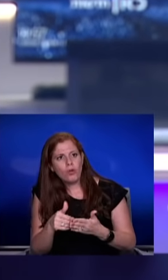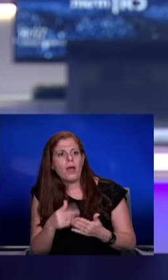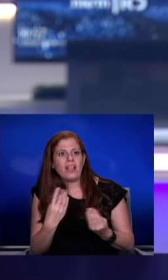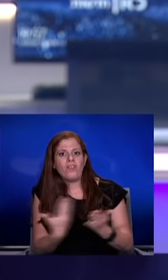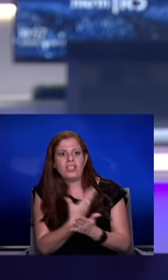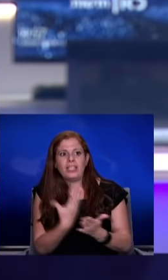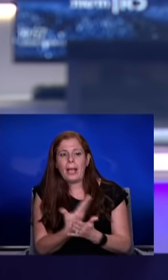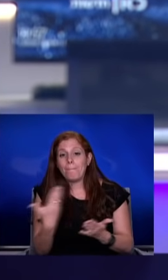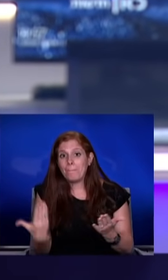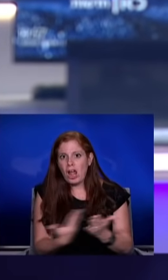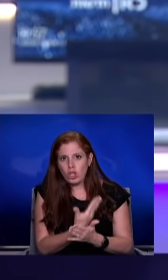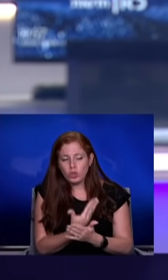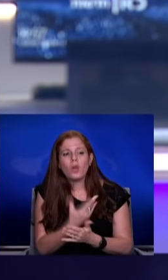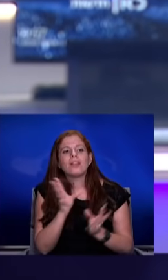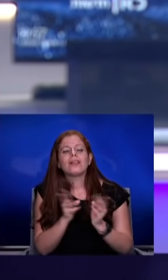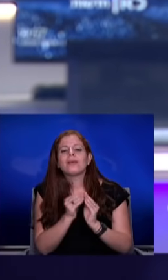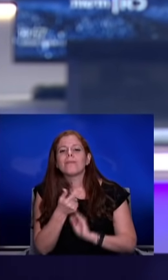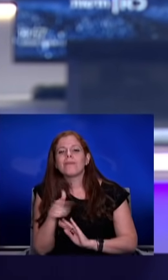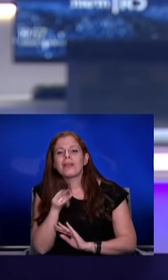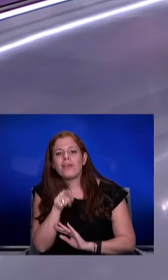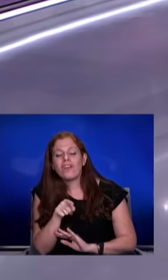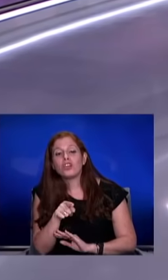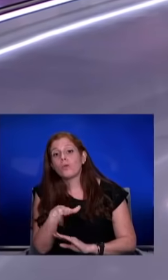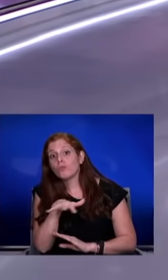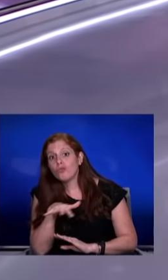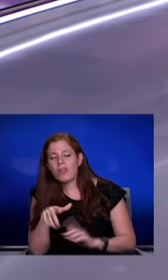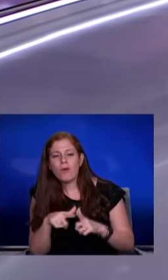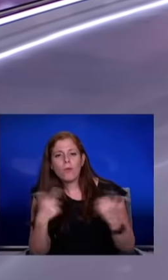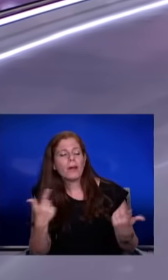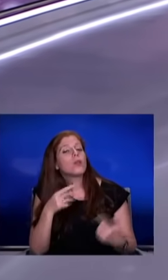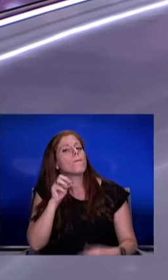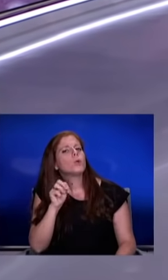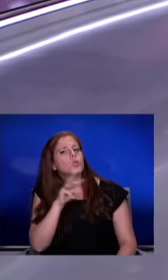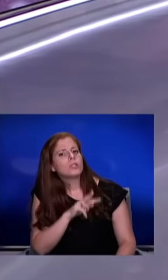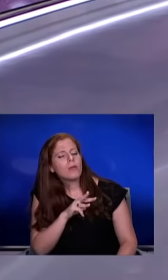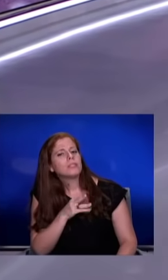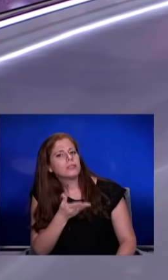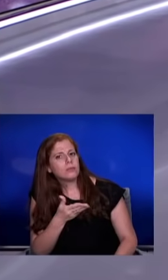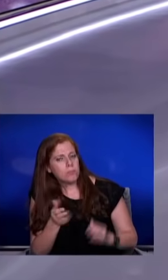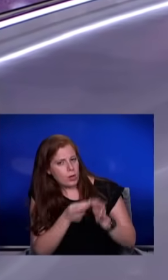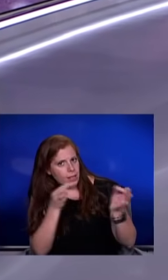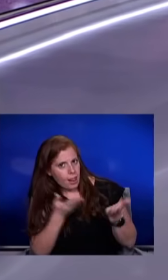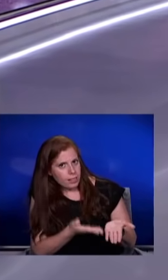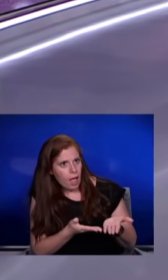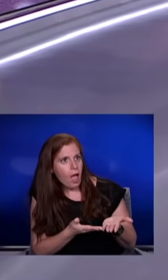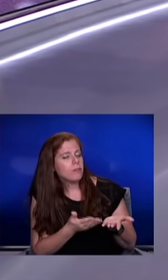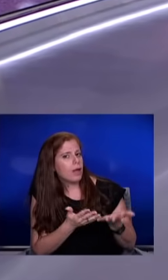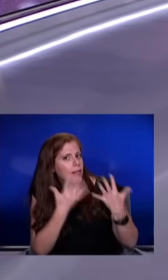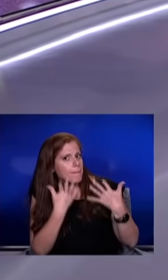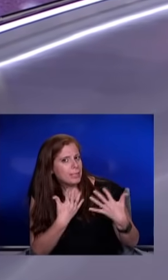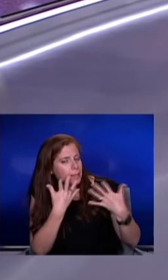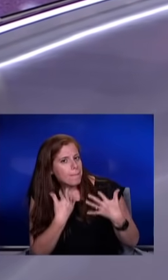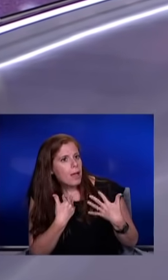בחדשות בשני הנושאים האלה עם כתבנו בשטח ובאולפן. משה שטיינמץ, כתבנו לעניין המשטרה, נפתח איתך. אתה מספר לנו מה אומר